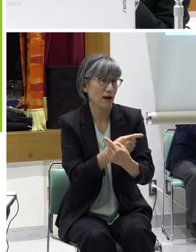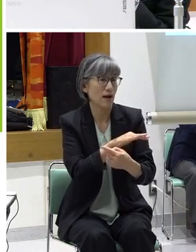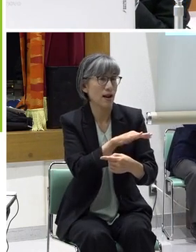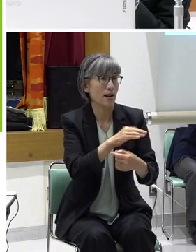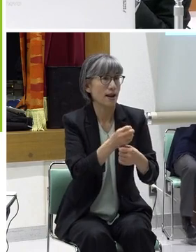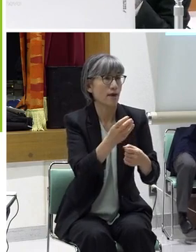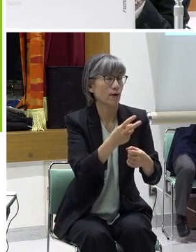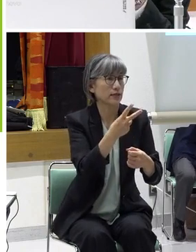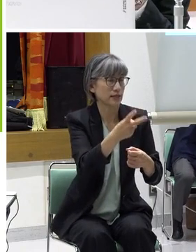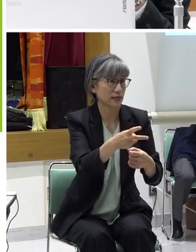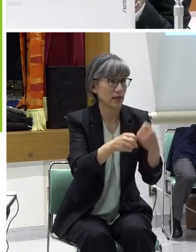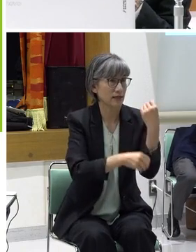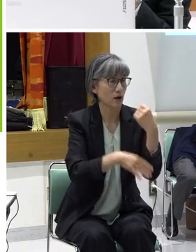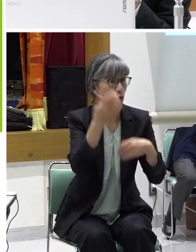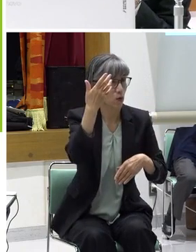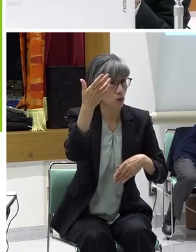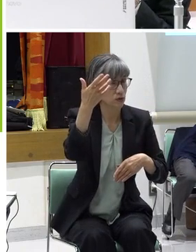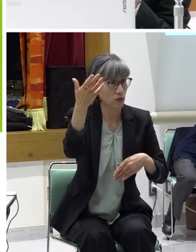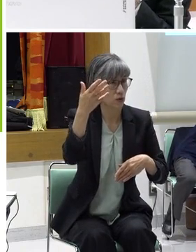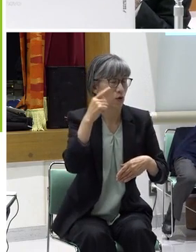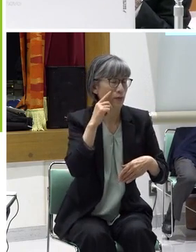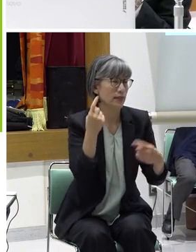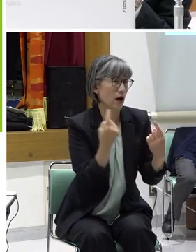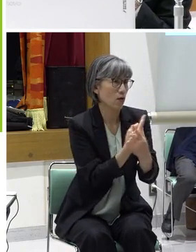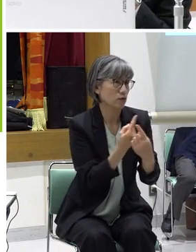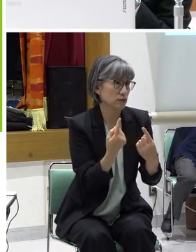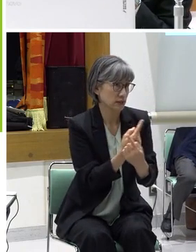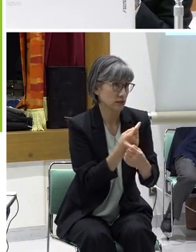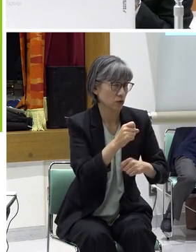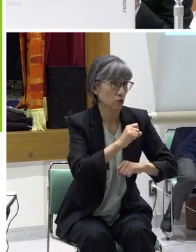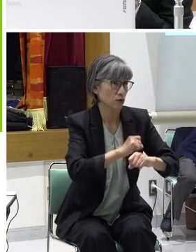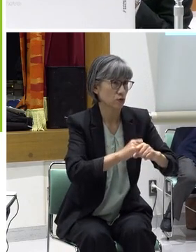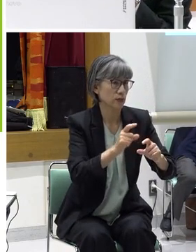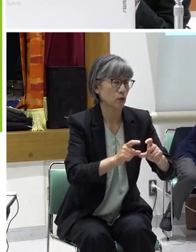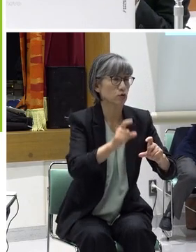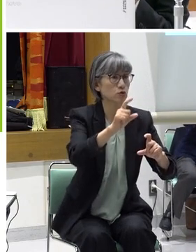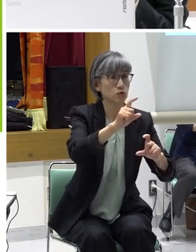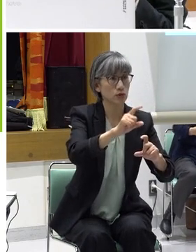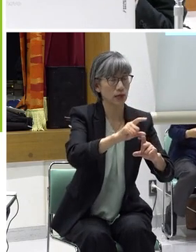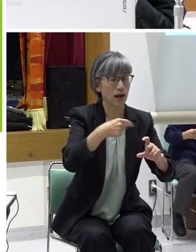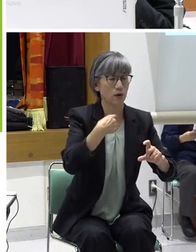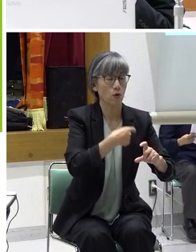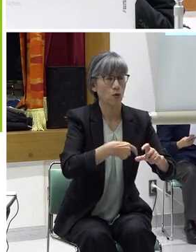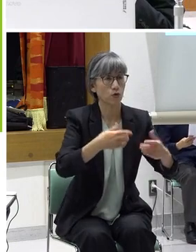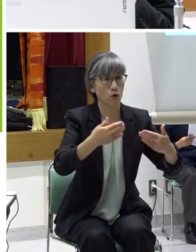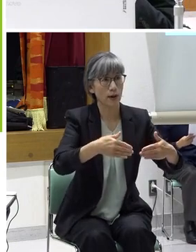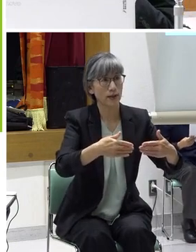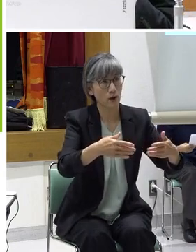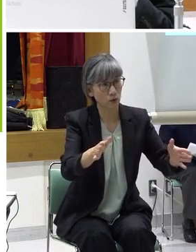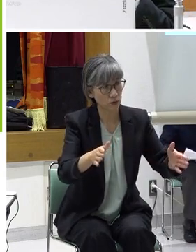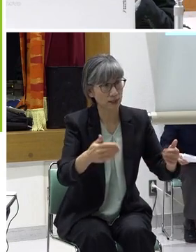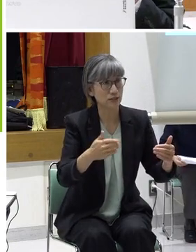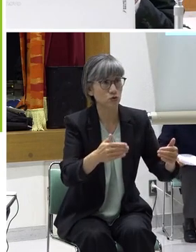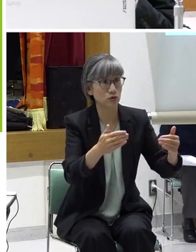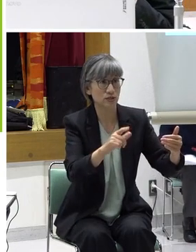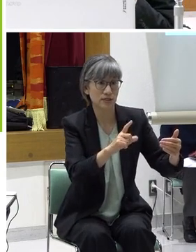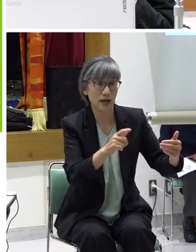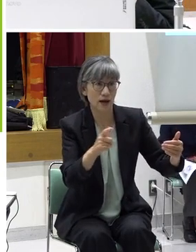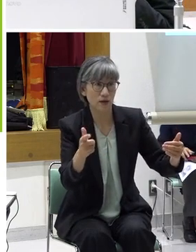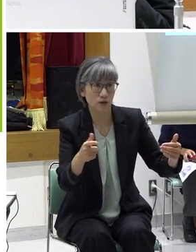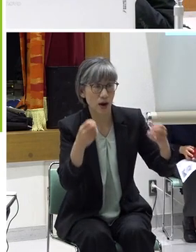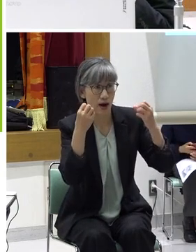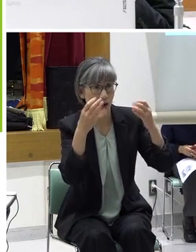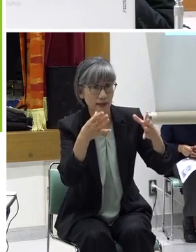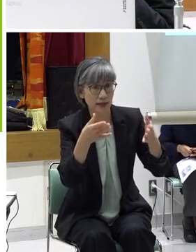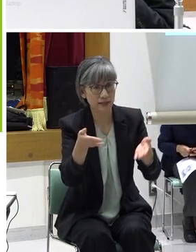既存の基本構想の見直しの努力義務化の追加、心のバリアフリー推進等が新たに明